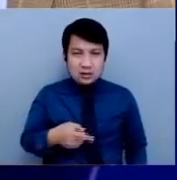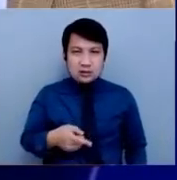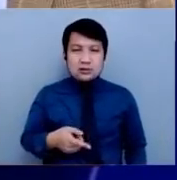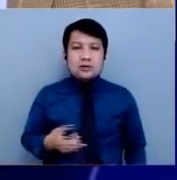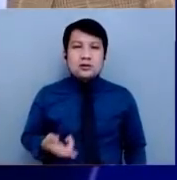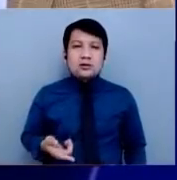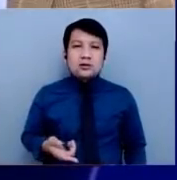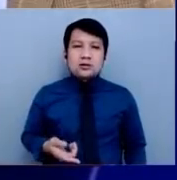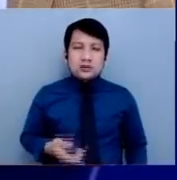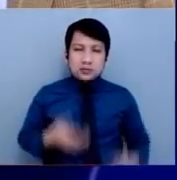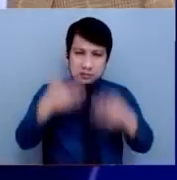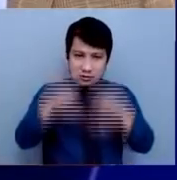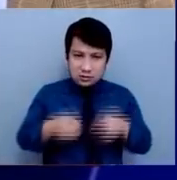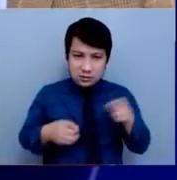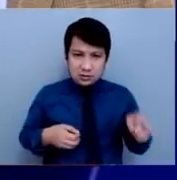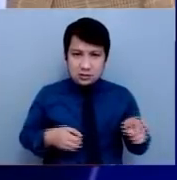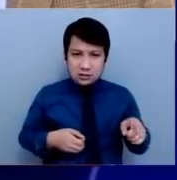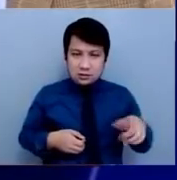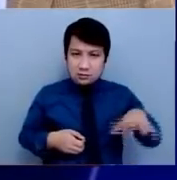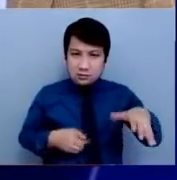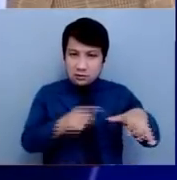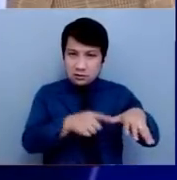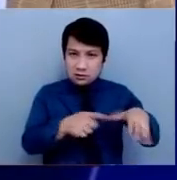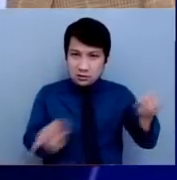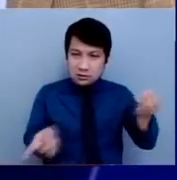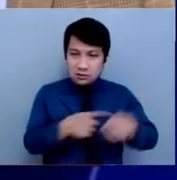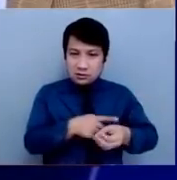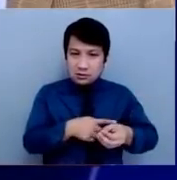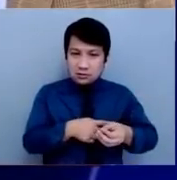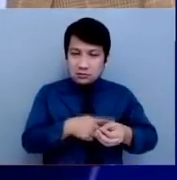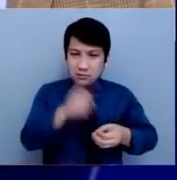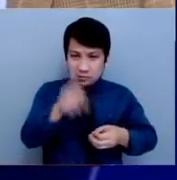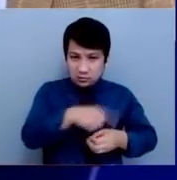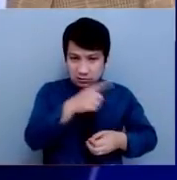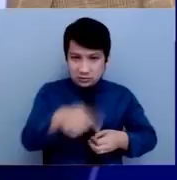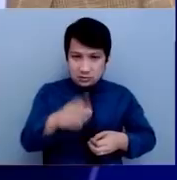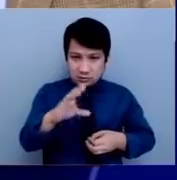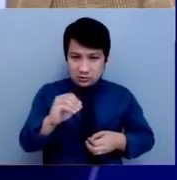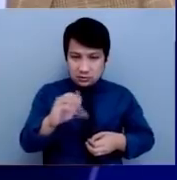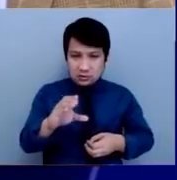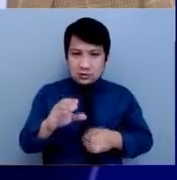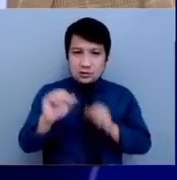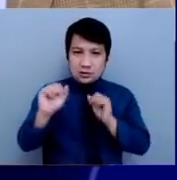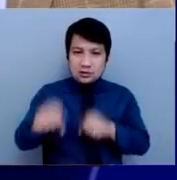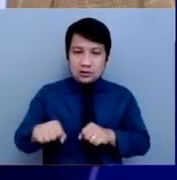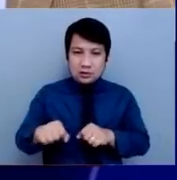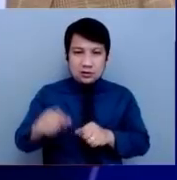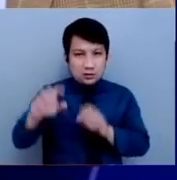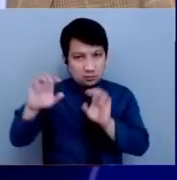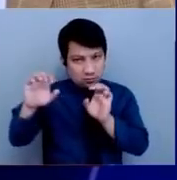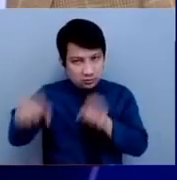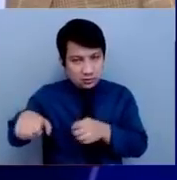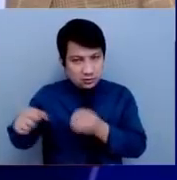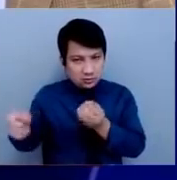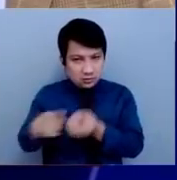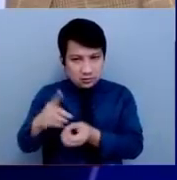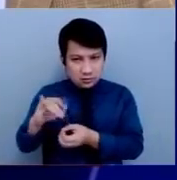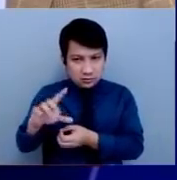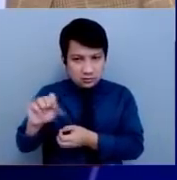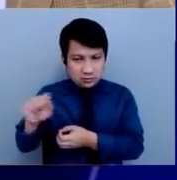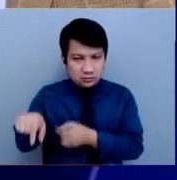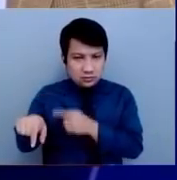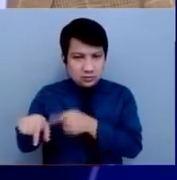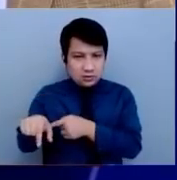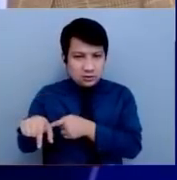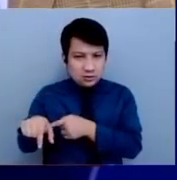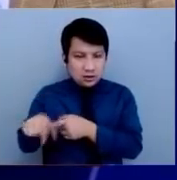sa decision ngayon, hindi na siya pwedeng matanggal dahil sa cancellation of COC. Pero yung issue ng disqualification case, nandyan